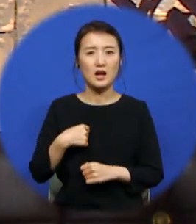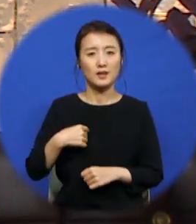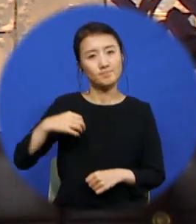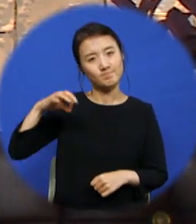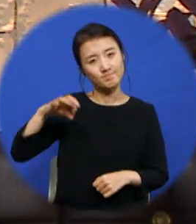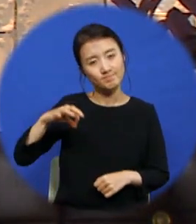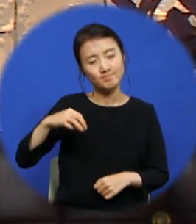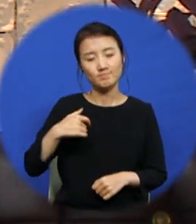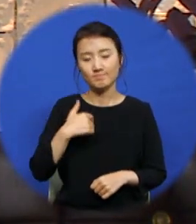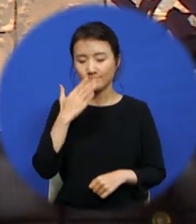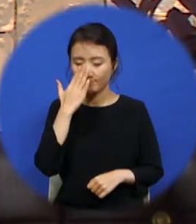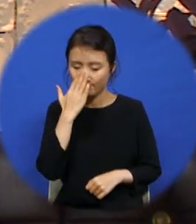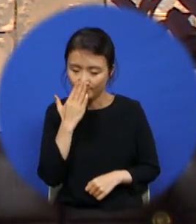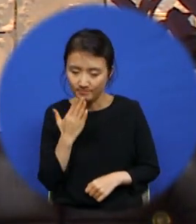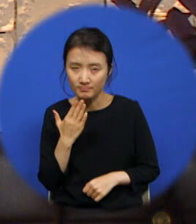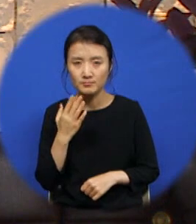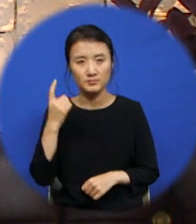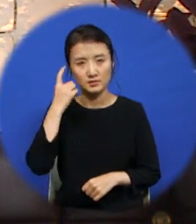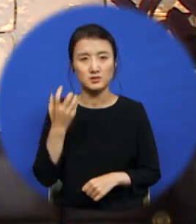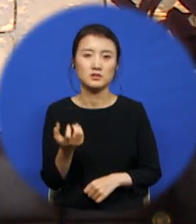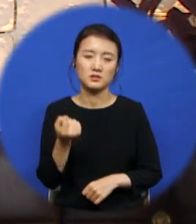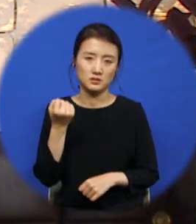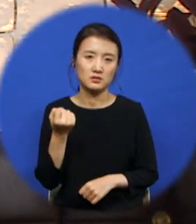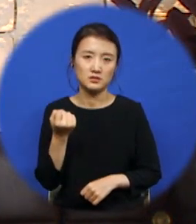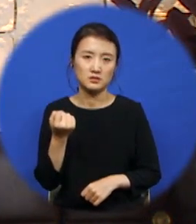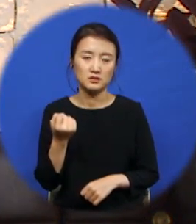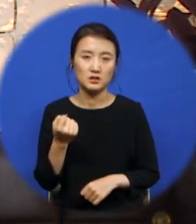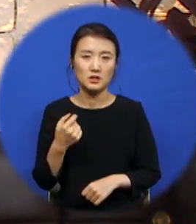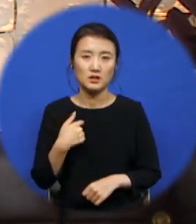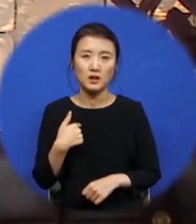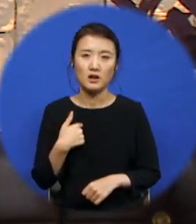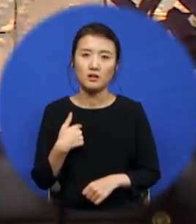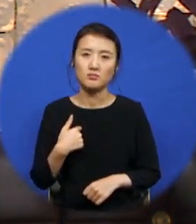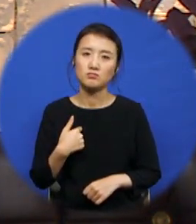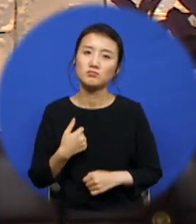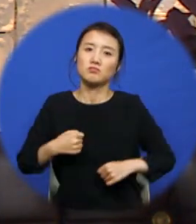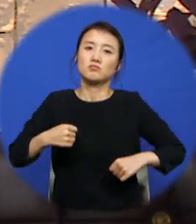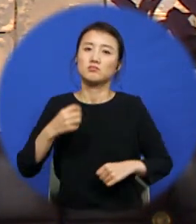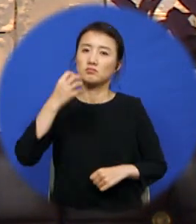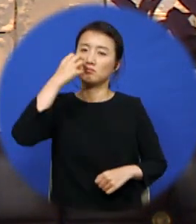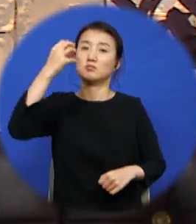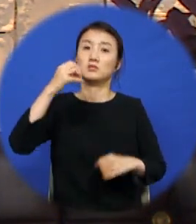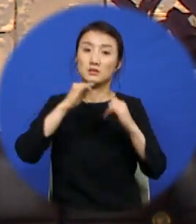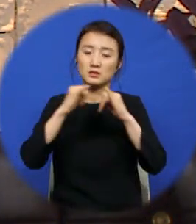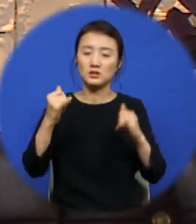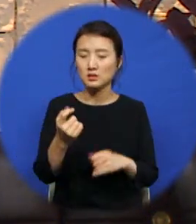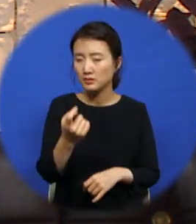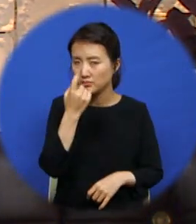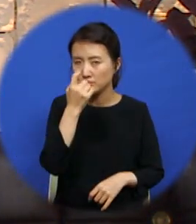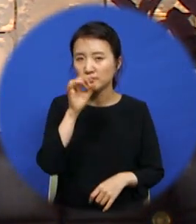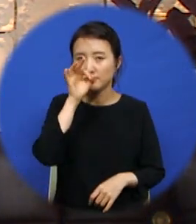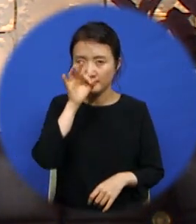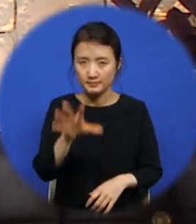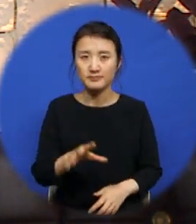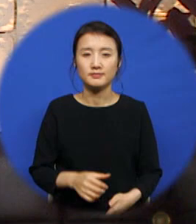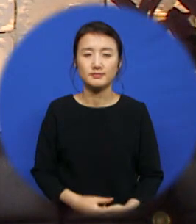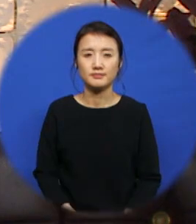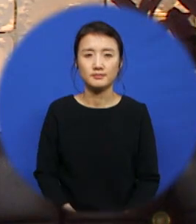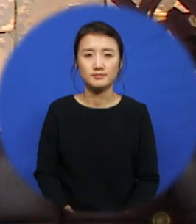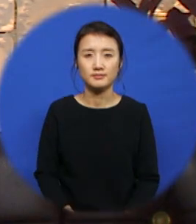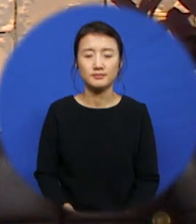있잖아요 고개를 잡고 첫 은 사람 절대 먼저 배울 수 없죠 예 그 이야기입니다